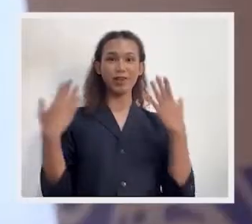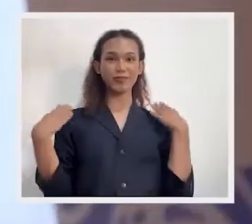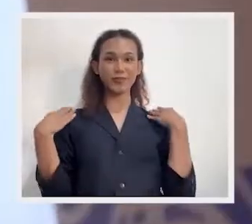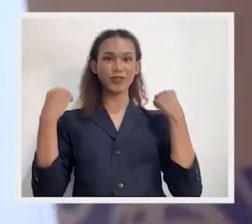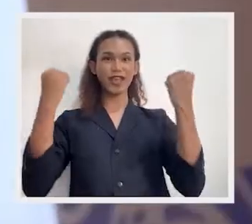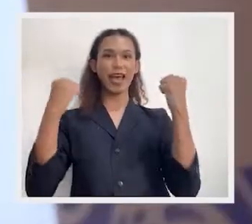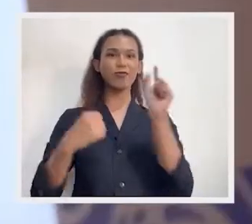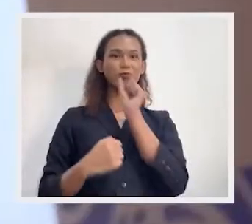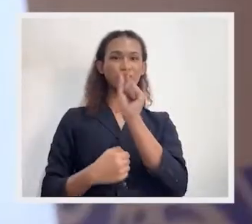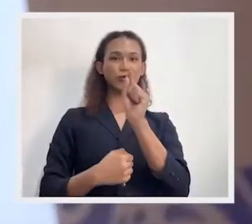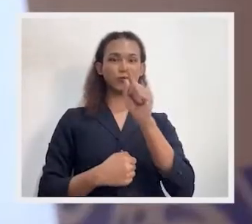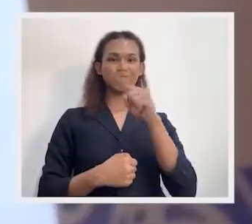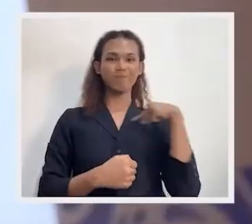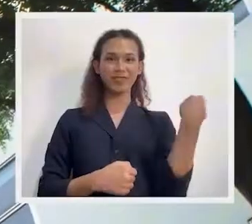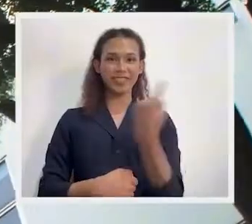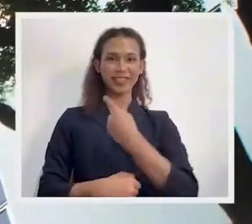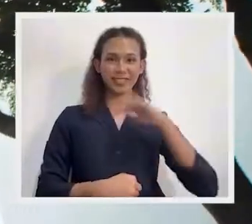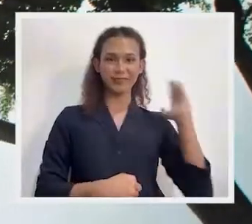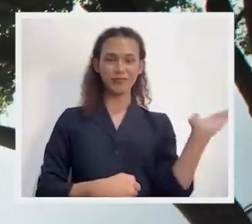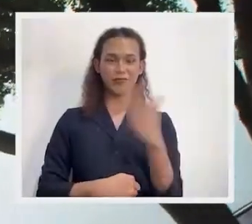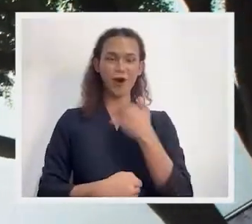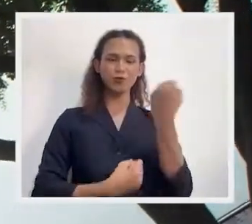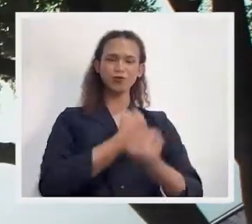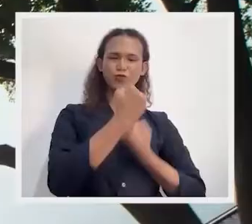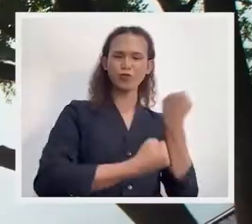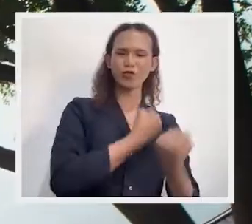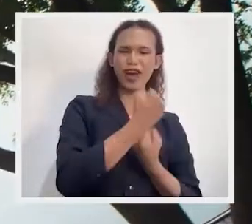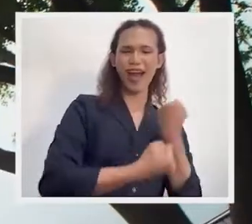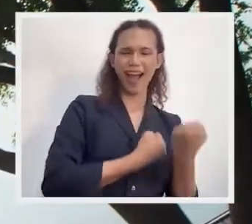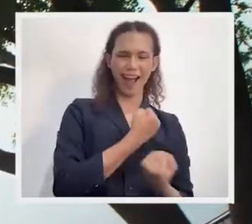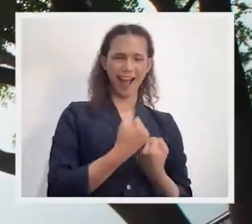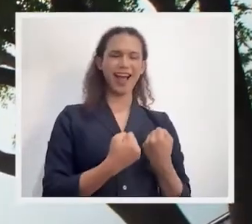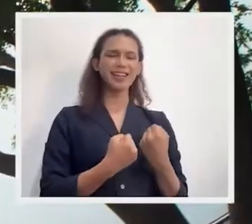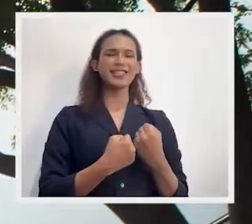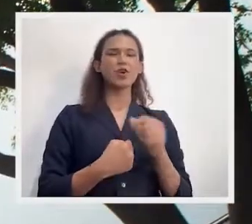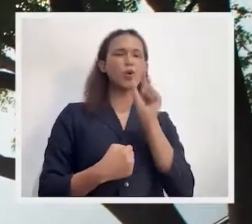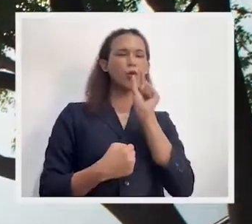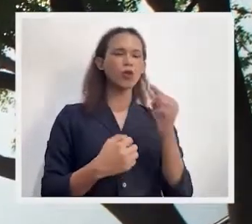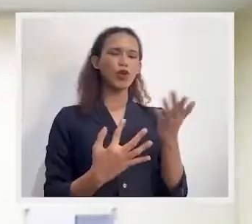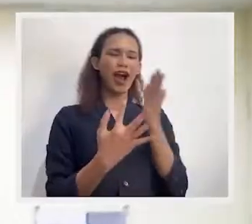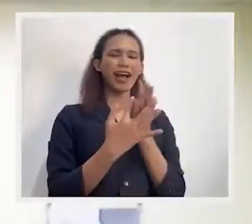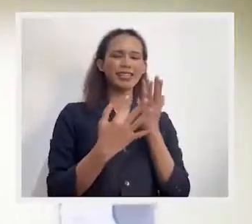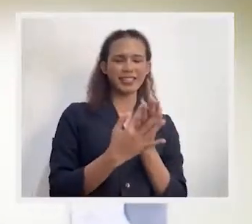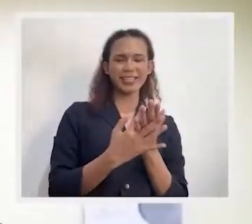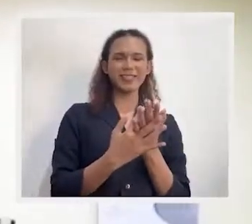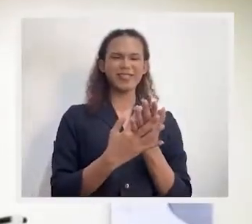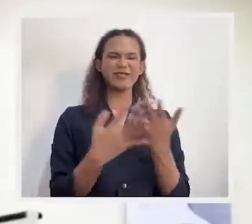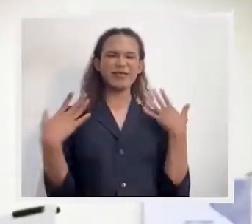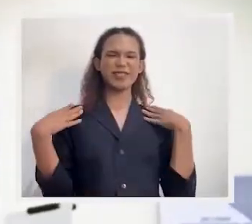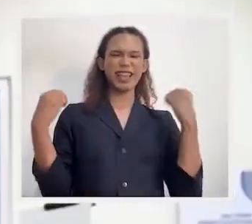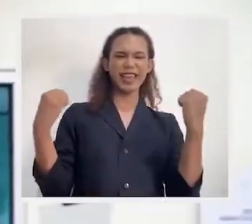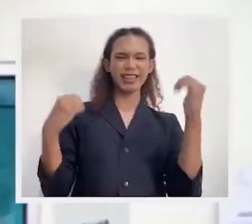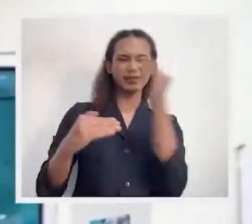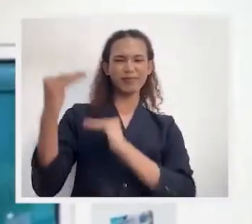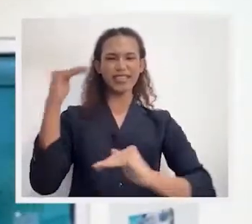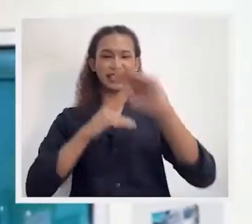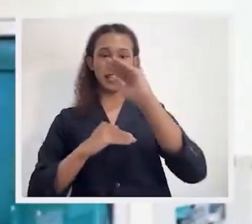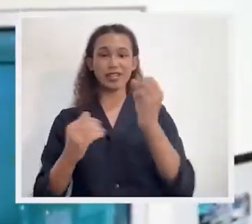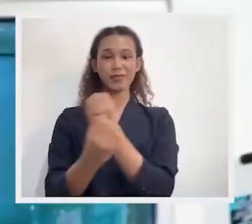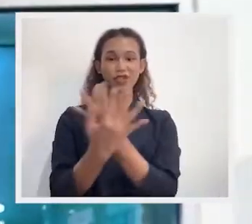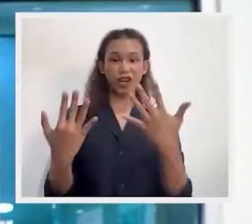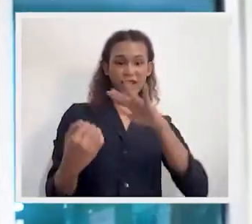salam sehat untuk kita semua. Sebagai salah satu upaya pendekatan akses pelayanan kesehatan bagi semua masyarakat,